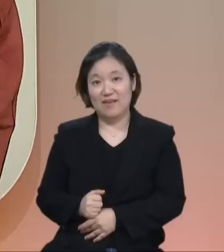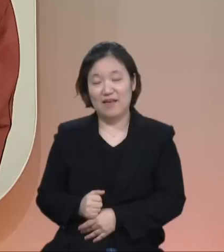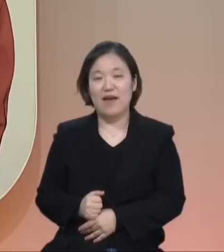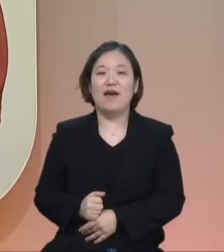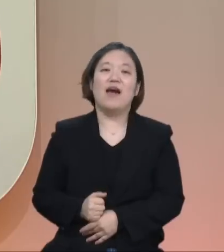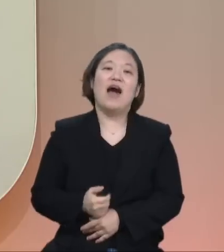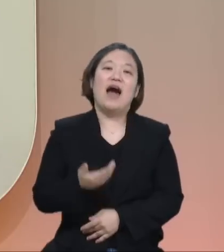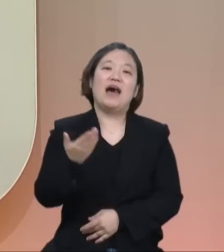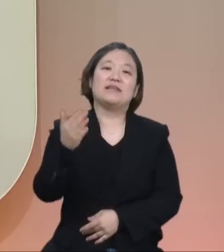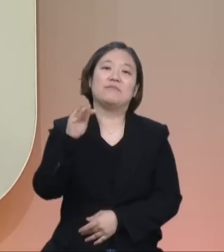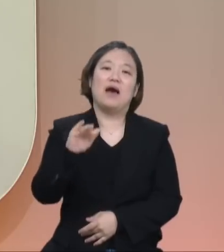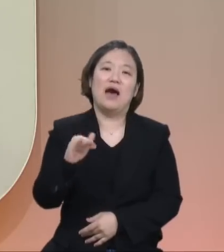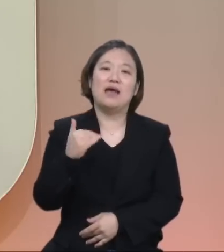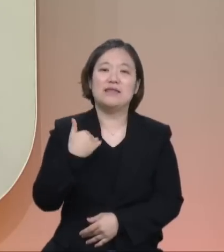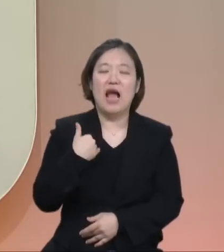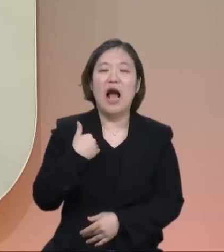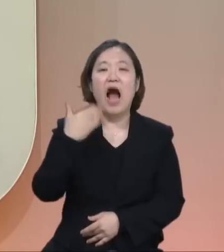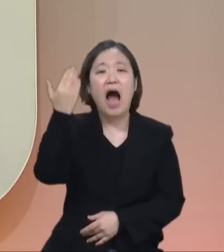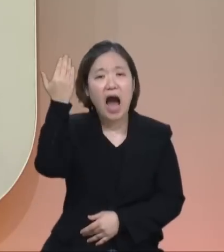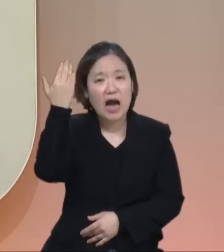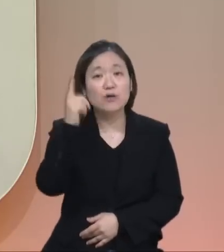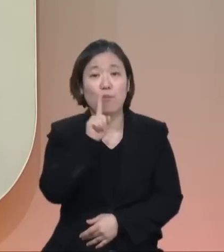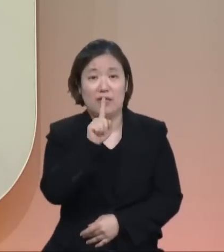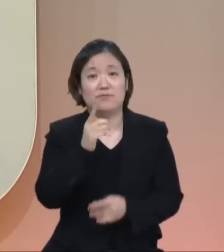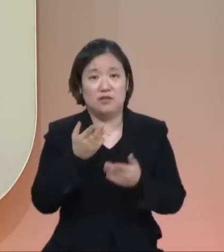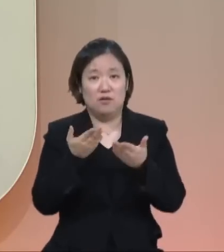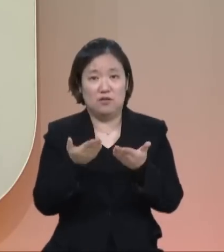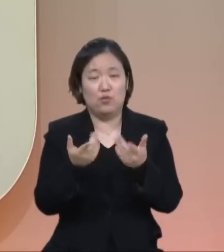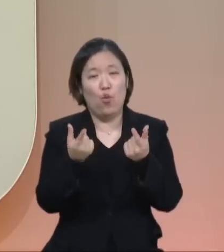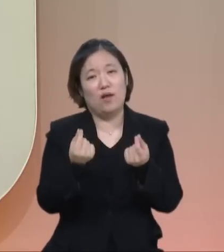아까도 서두에서 말씀드렸지만